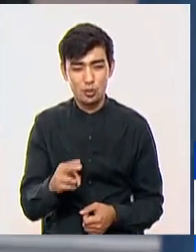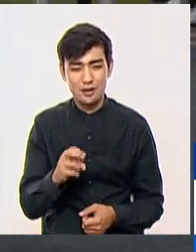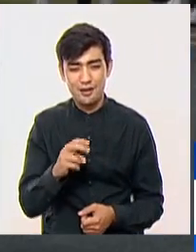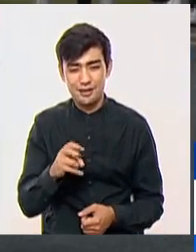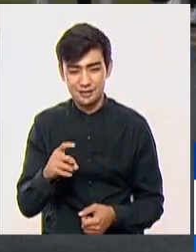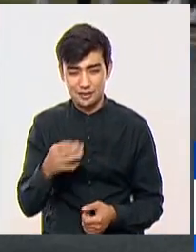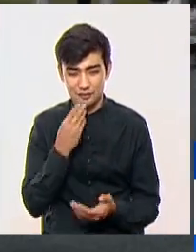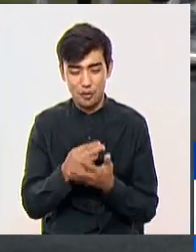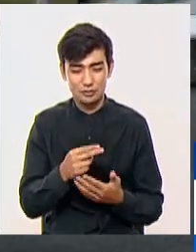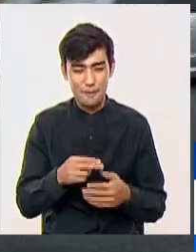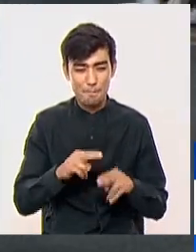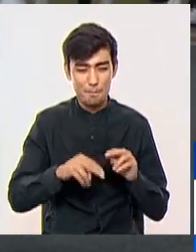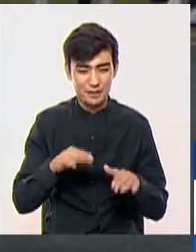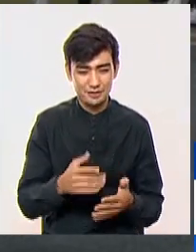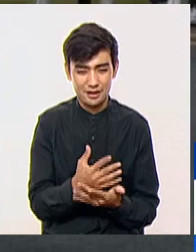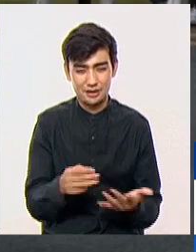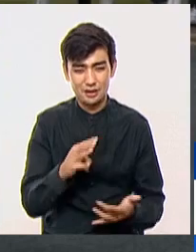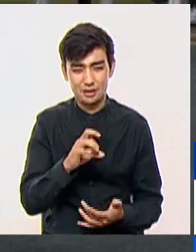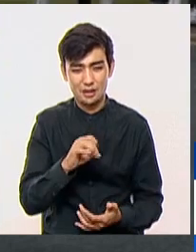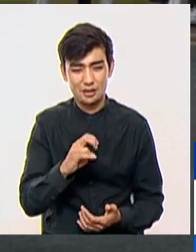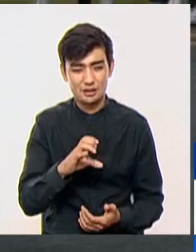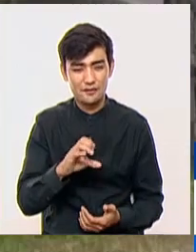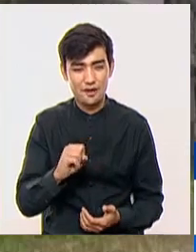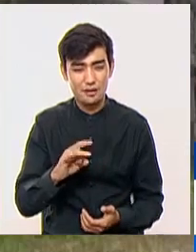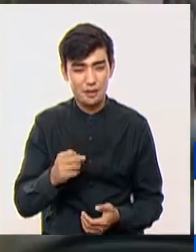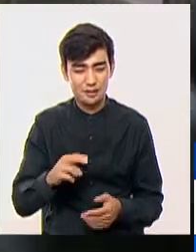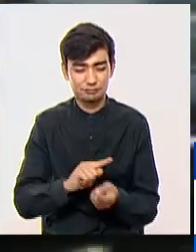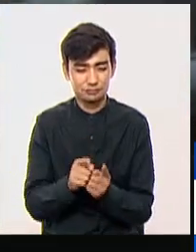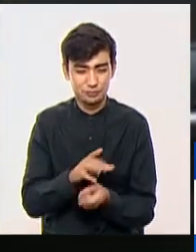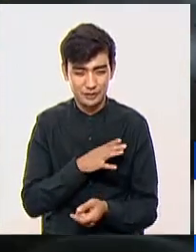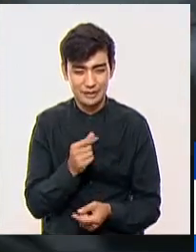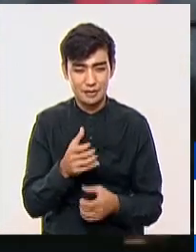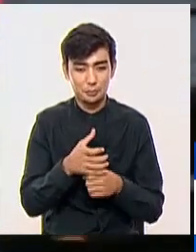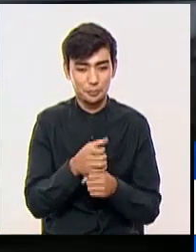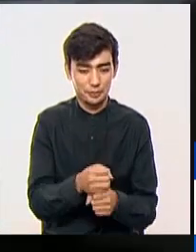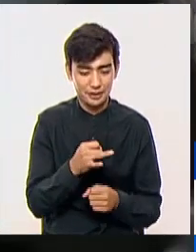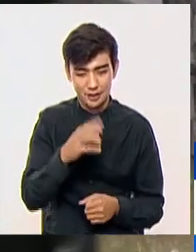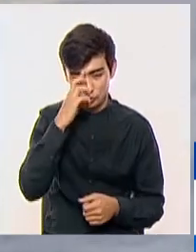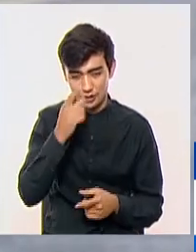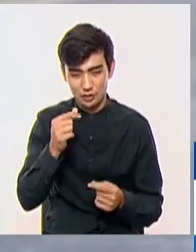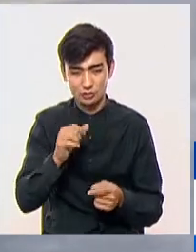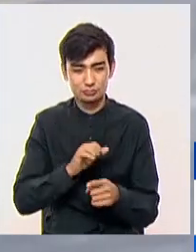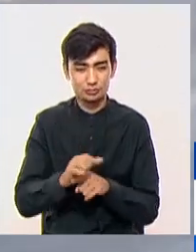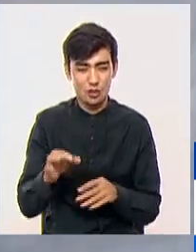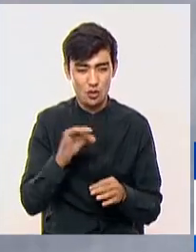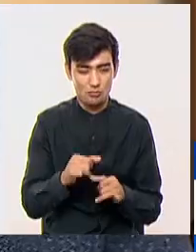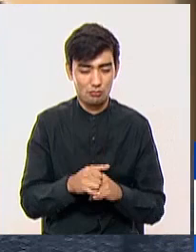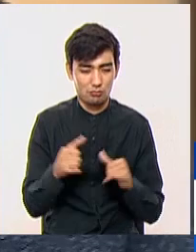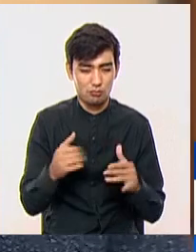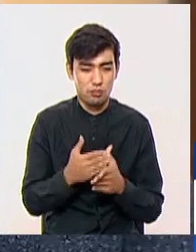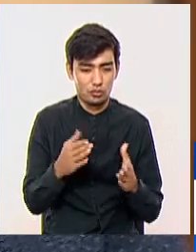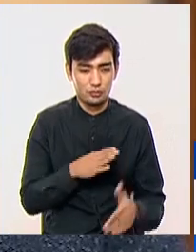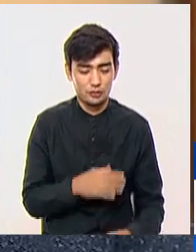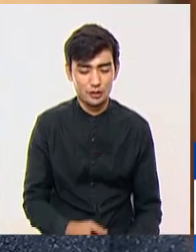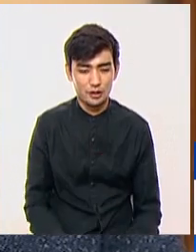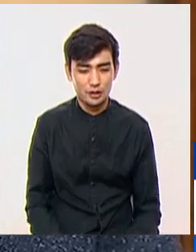өз құрылымында бірқатар трансформация жүргізді. Нәтижесінде шығындар азайып, ел бюджетіне аударылатын түсім артқан. Келесі